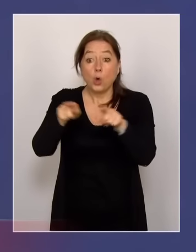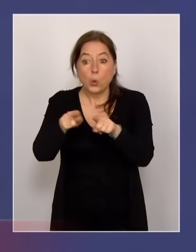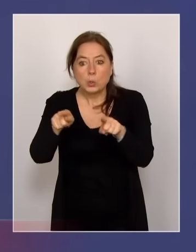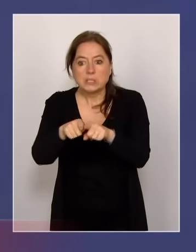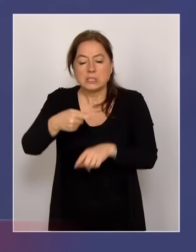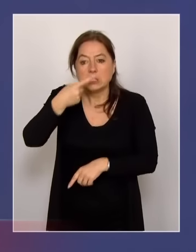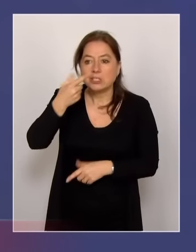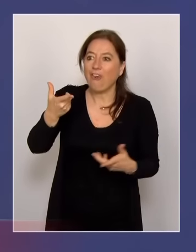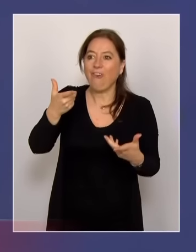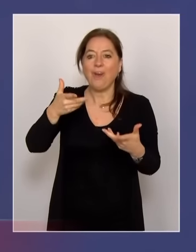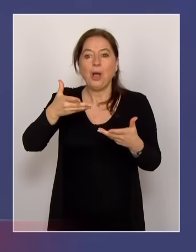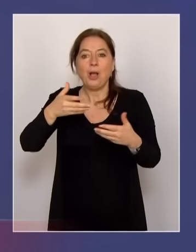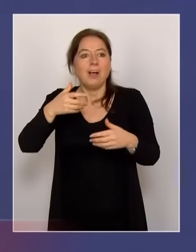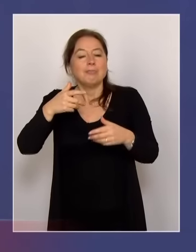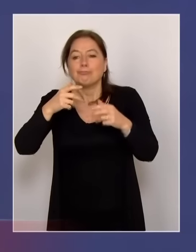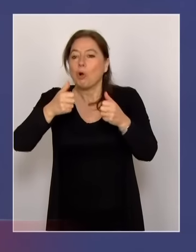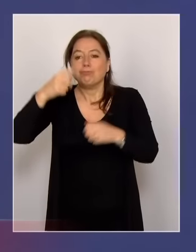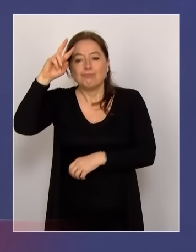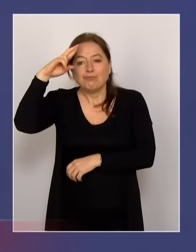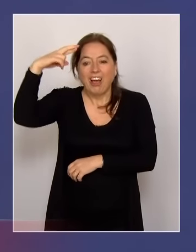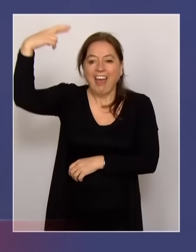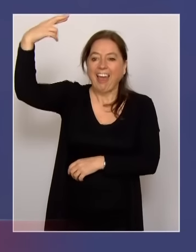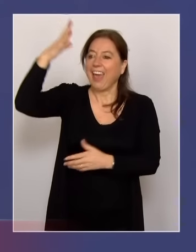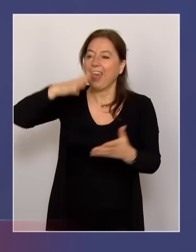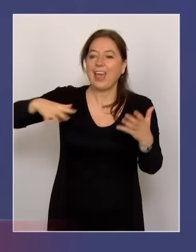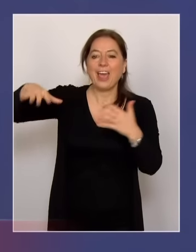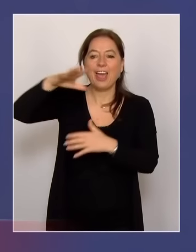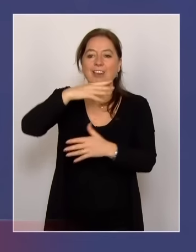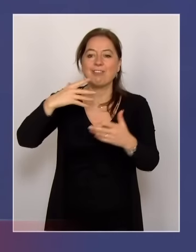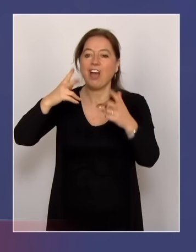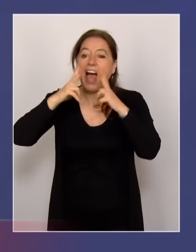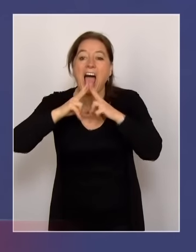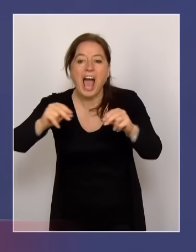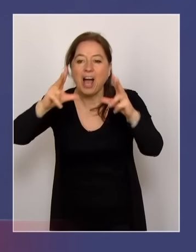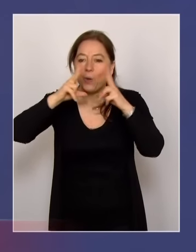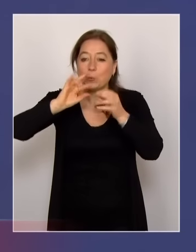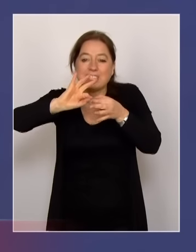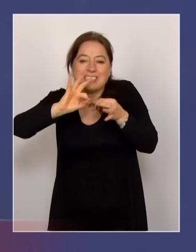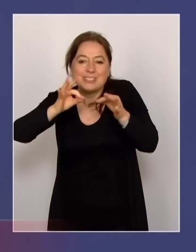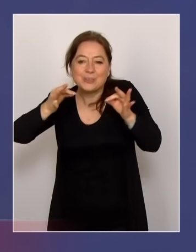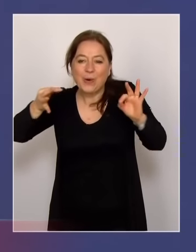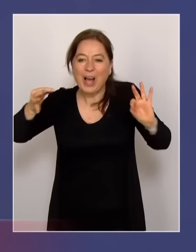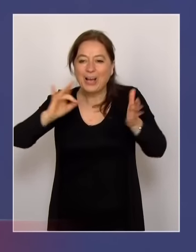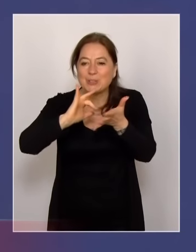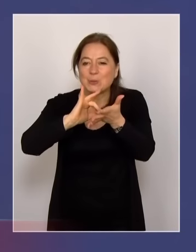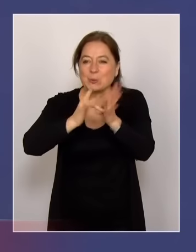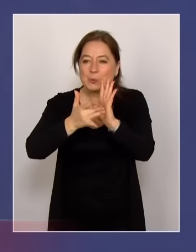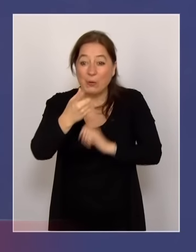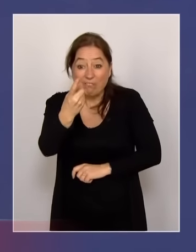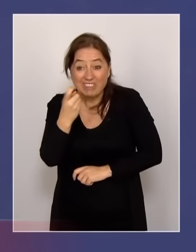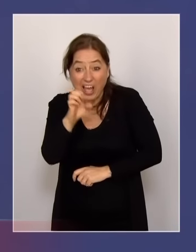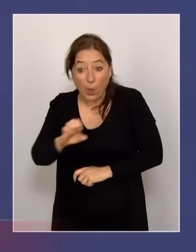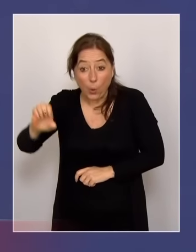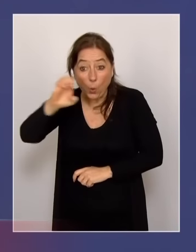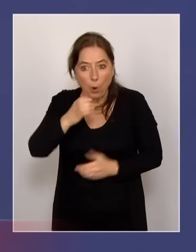européens et que partout, les contenus auxquels sont exposés nos enfants, nos adolescents, sont de plus en plus américains